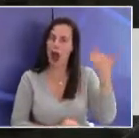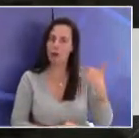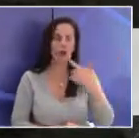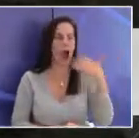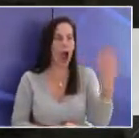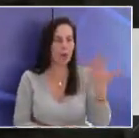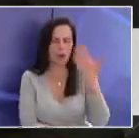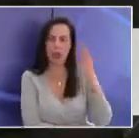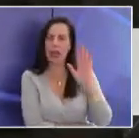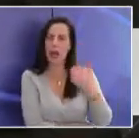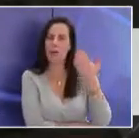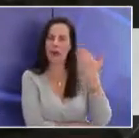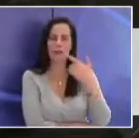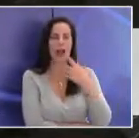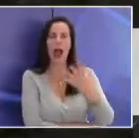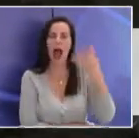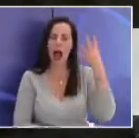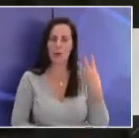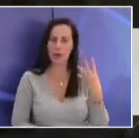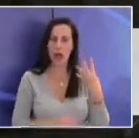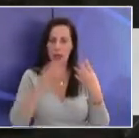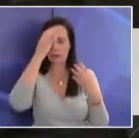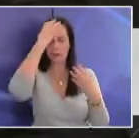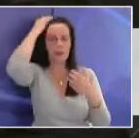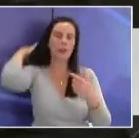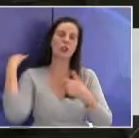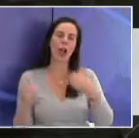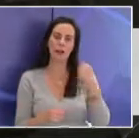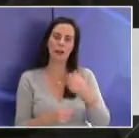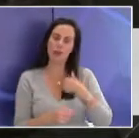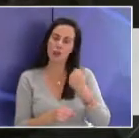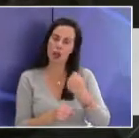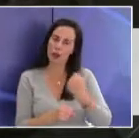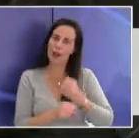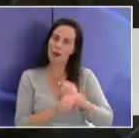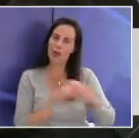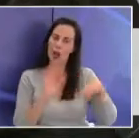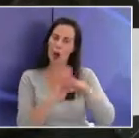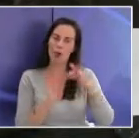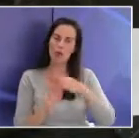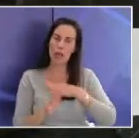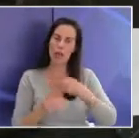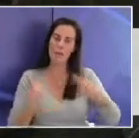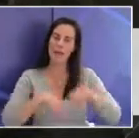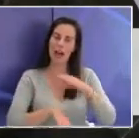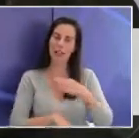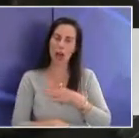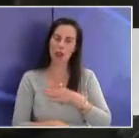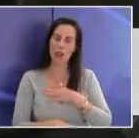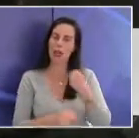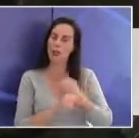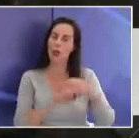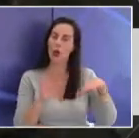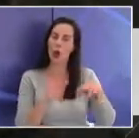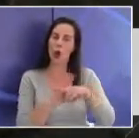עשרות שנים, גם לפני 4 שנים, כשאני עבדתי על החוק בוועדה שלי בכנסת הקודמת, הופעל חוק